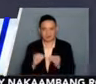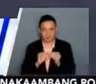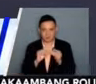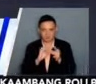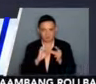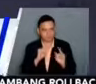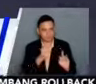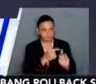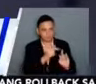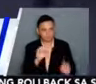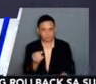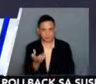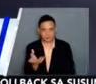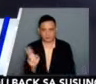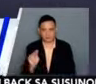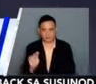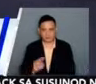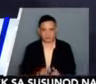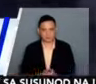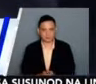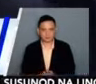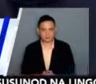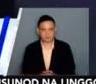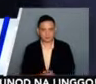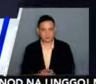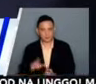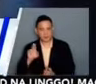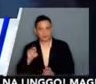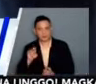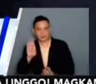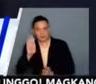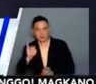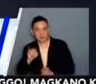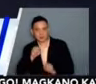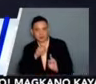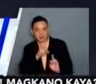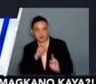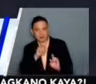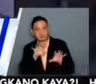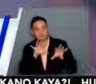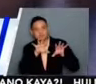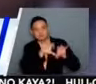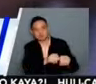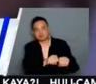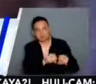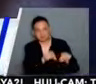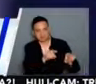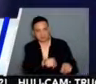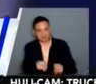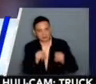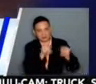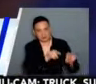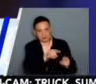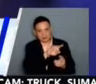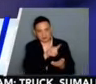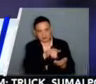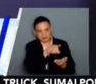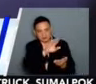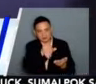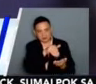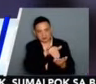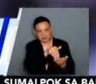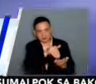Pagkakuha ng senyas, sinalakay ng NBI-NCR ang isang dialysis center sa Dasmariñas, Cavite. Bawal itong binibenta nyo.